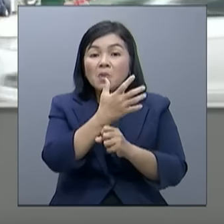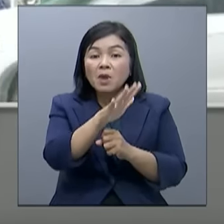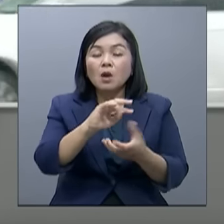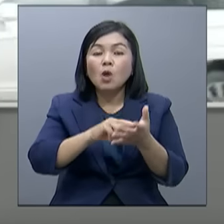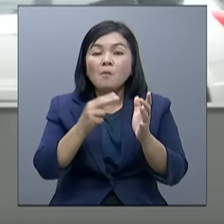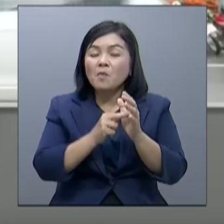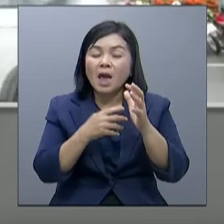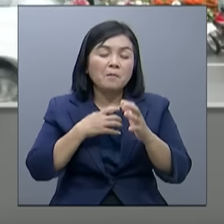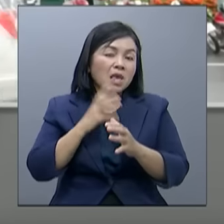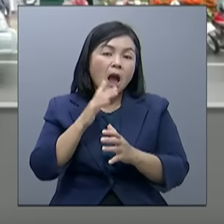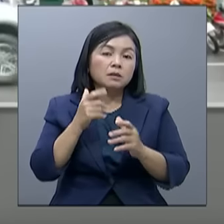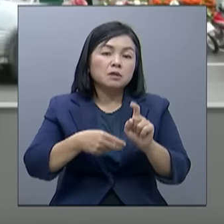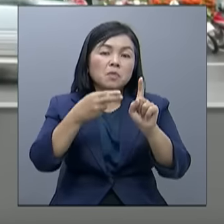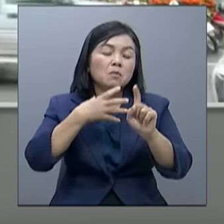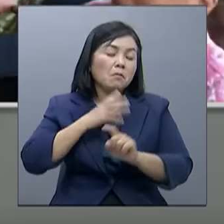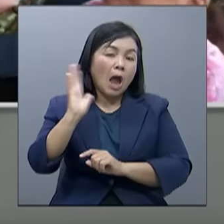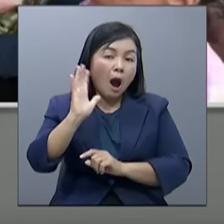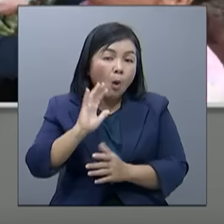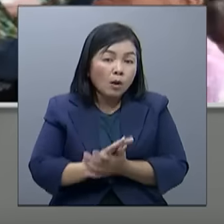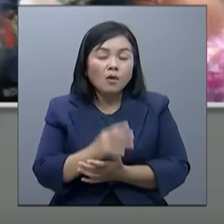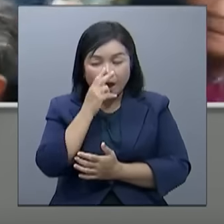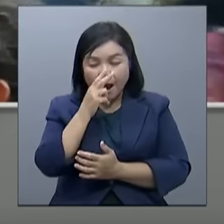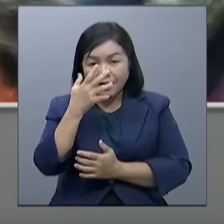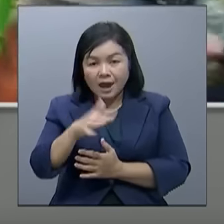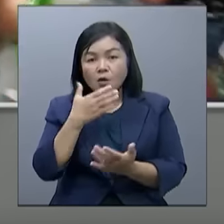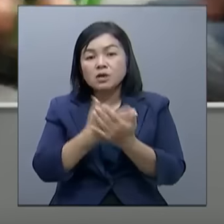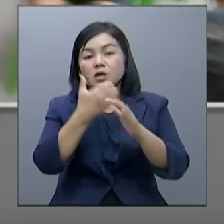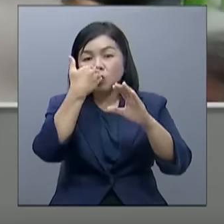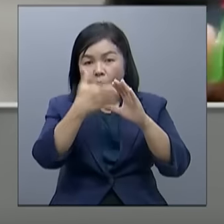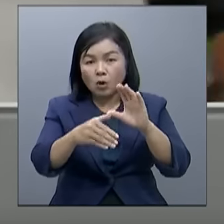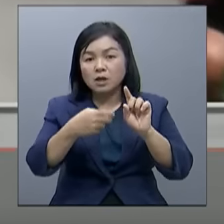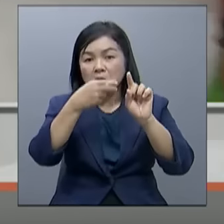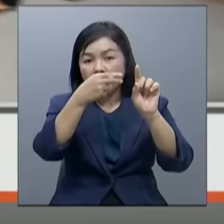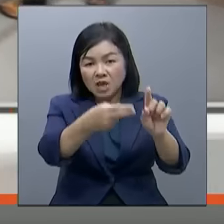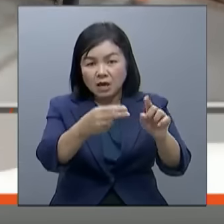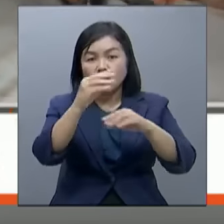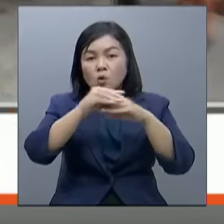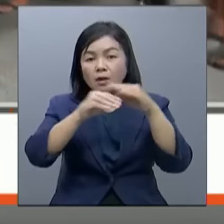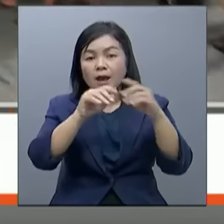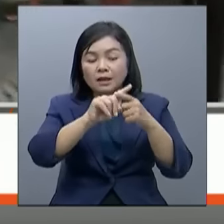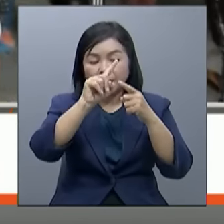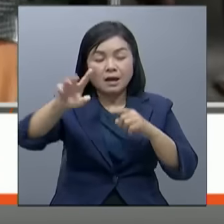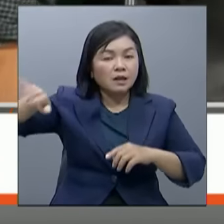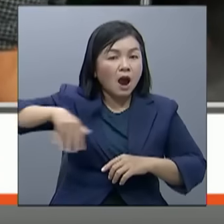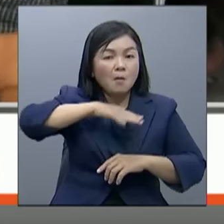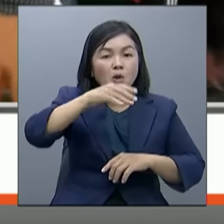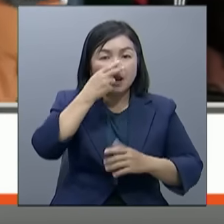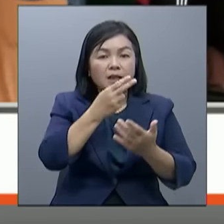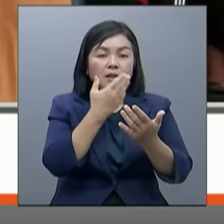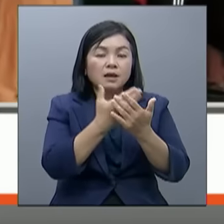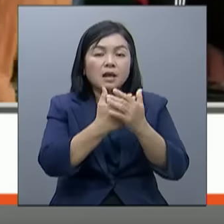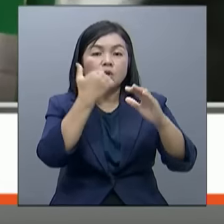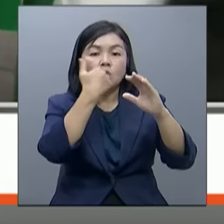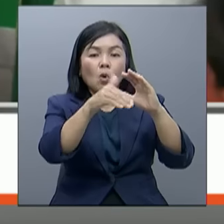เงินแล้วนะคะเมื่อสักครู่นี้คุณผู้ชมคงจะเห็นแล้วค่ะว่าการจ่ายเงินในรอบแรกของเฟสแรกเนี่ยทั้งหมดเลยนะคะมันเป็นการช่